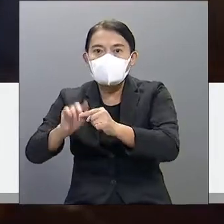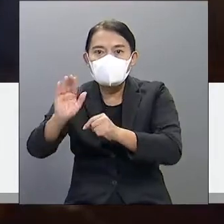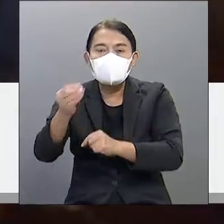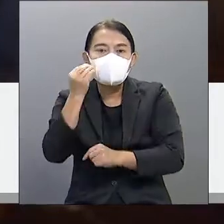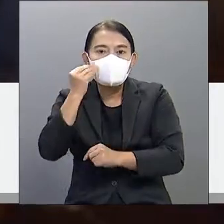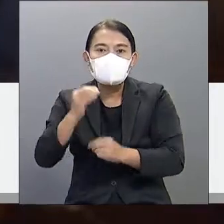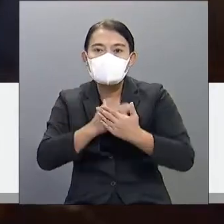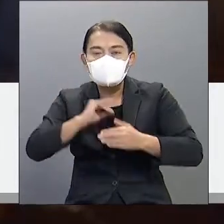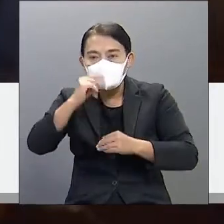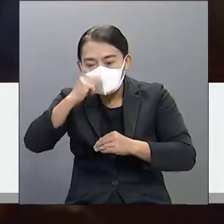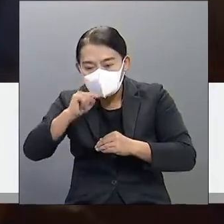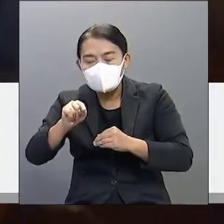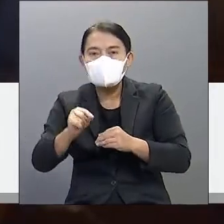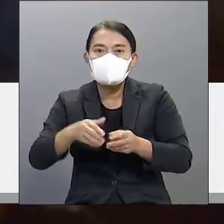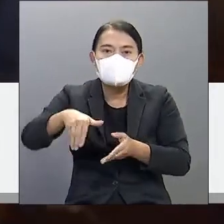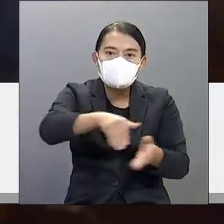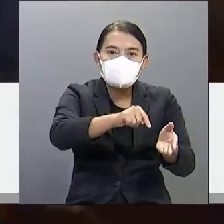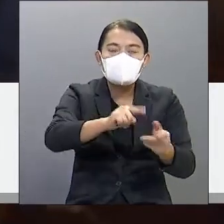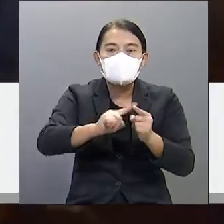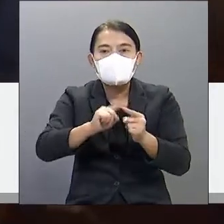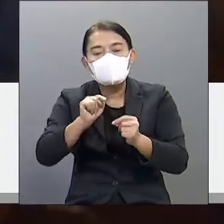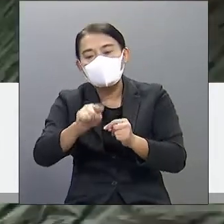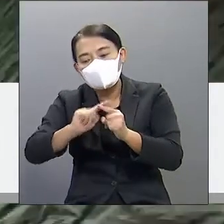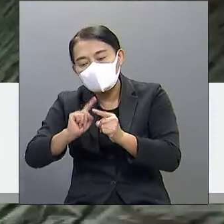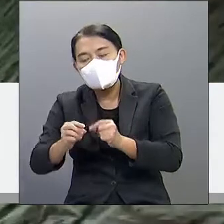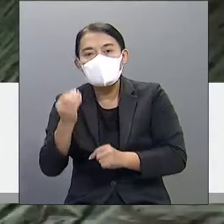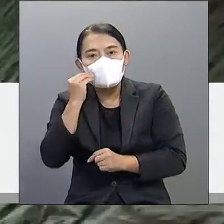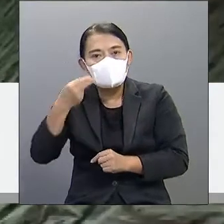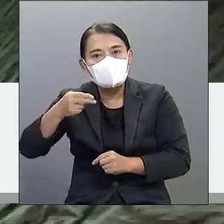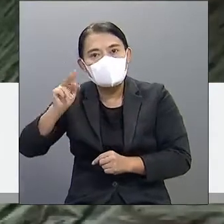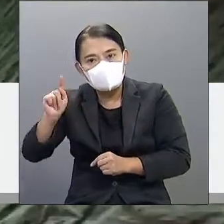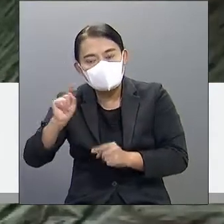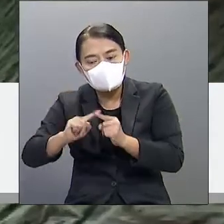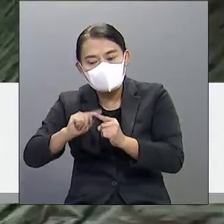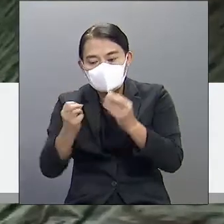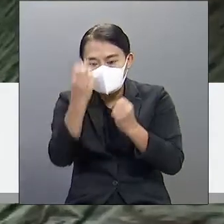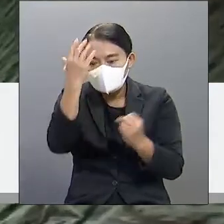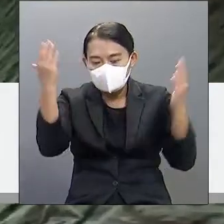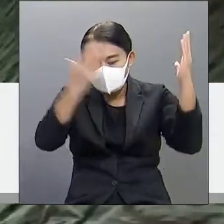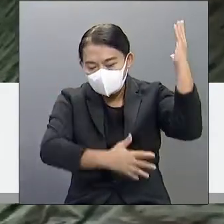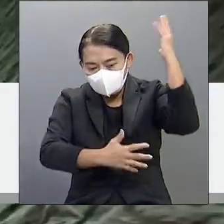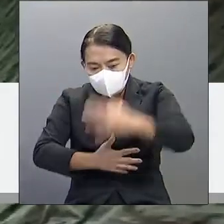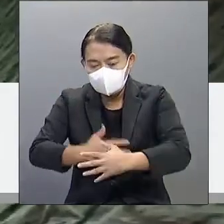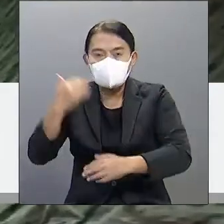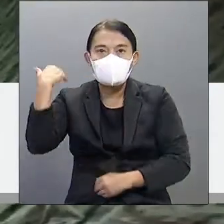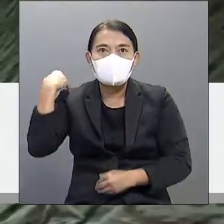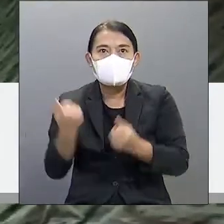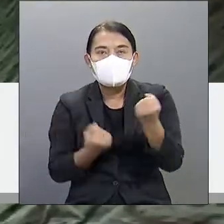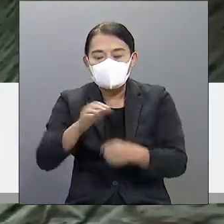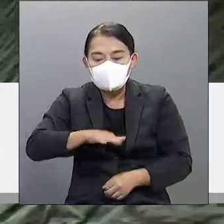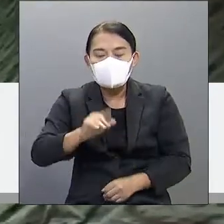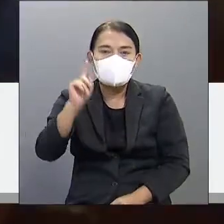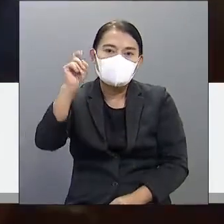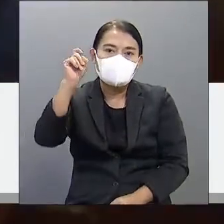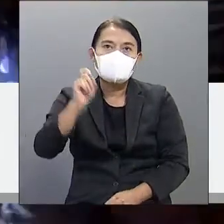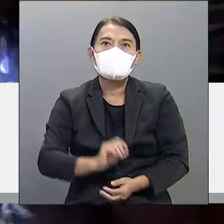และถนนระหว่างระหว่างบ้านทุ่งมาสร้างบ้านห้วยผาก็มีต้นไม้ล้มขวางทางรถผ่านไปไม่ได้